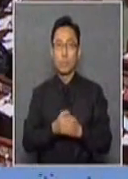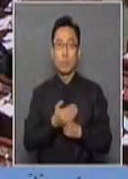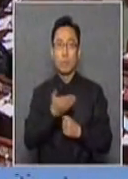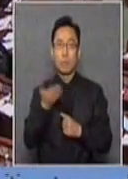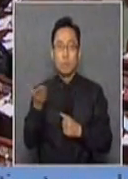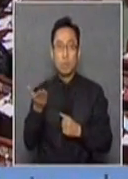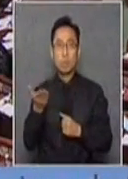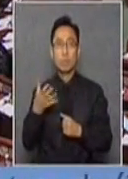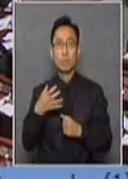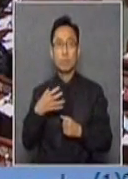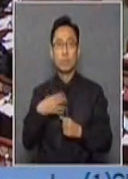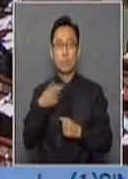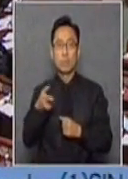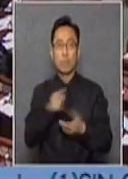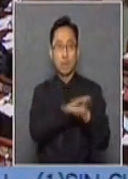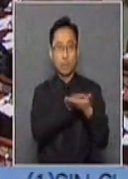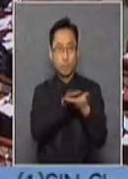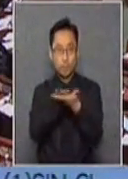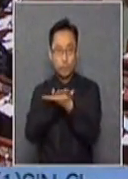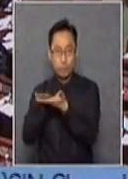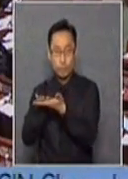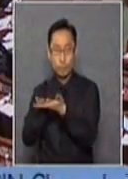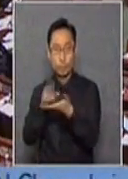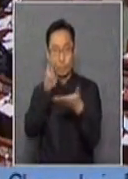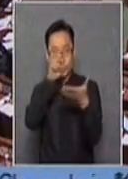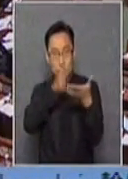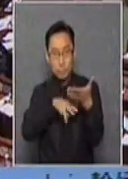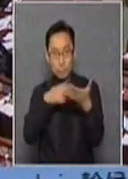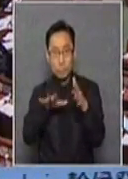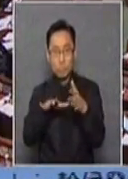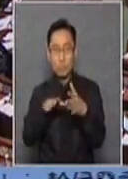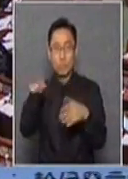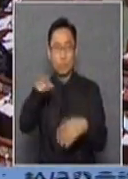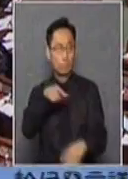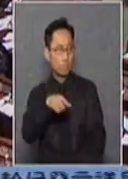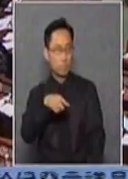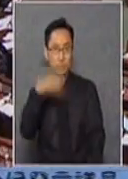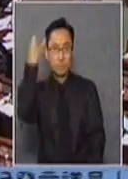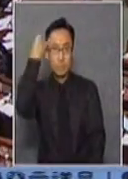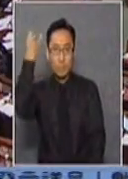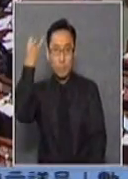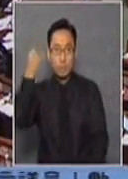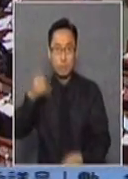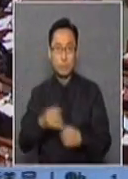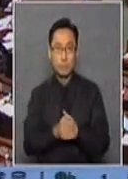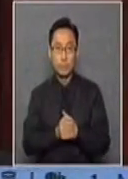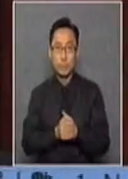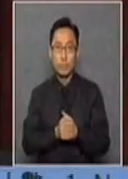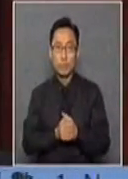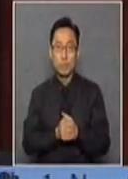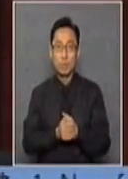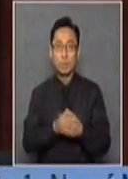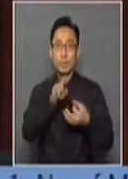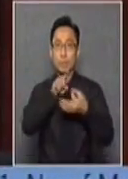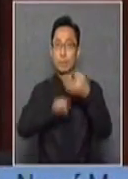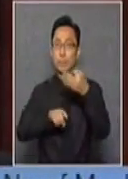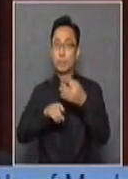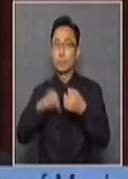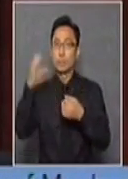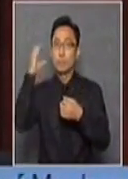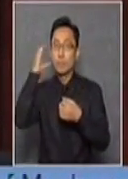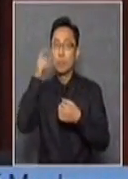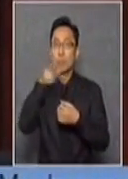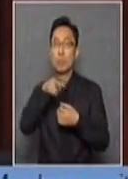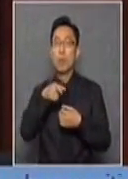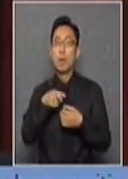是不知道的。 這個陳茂波仲要意猶未足，他